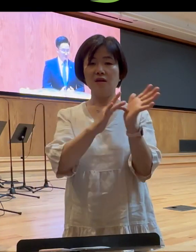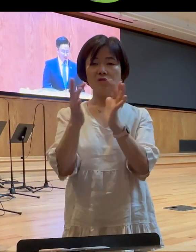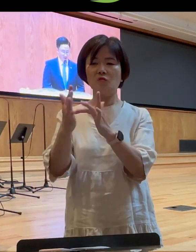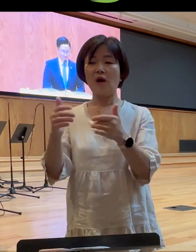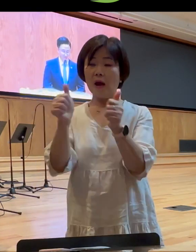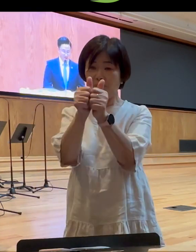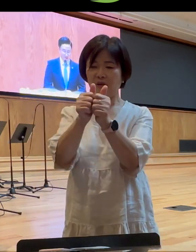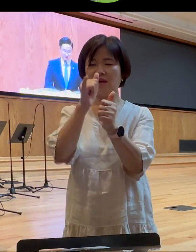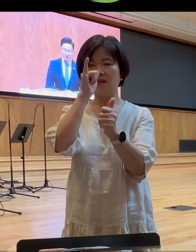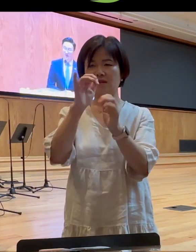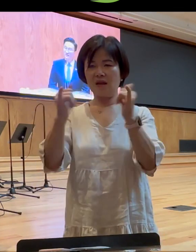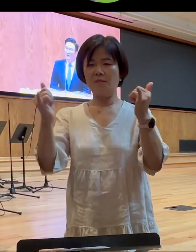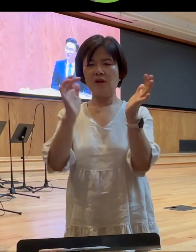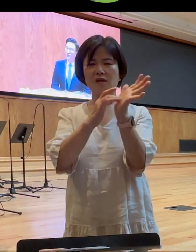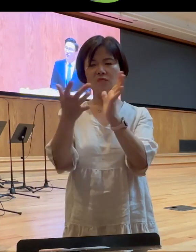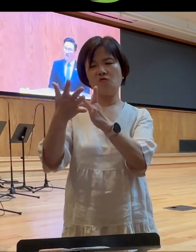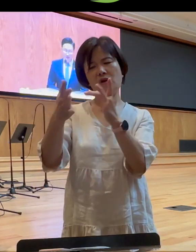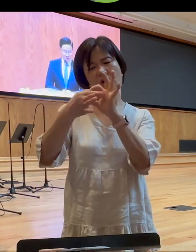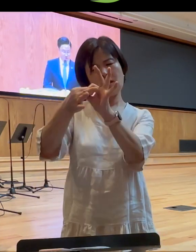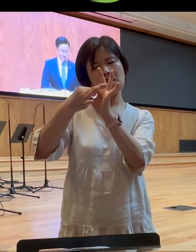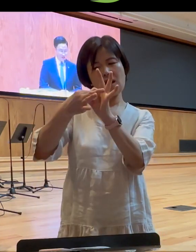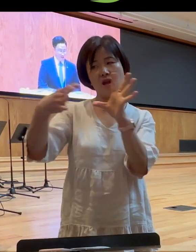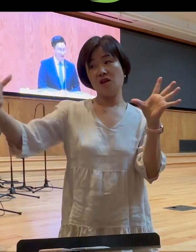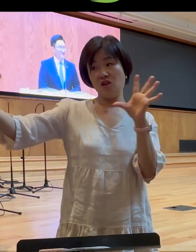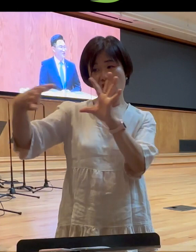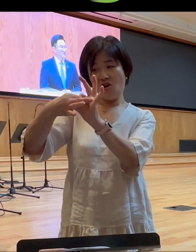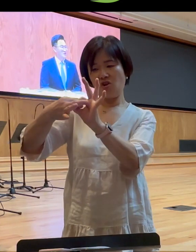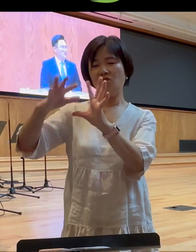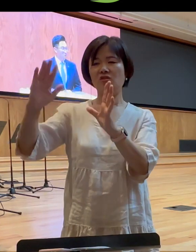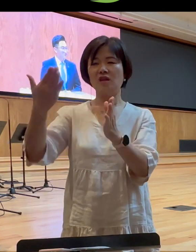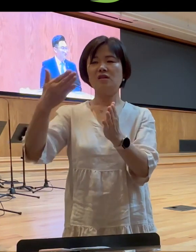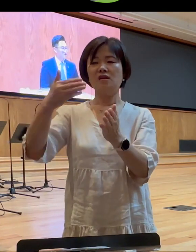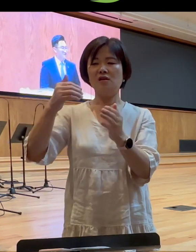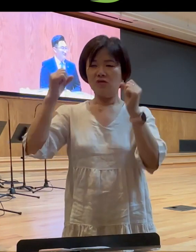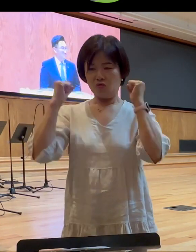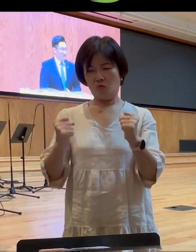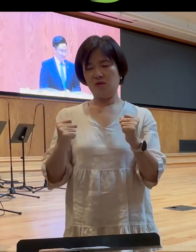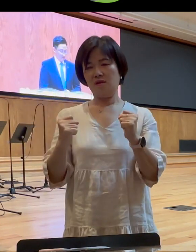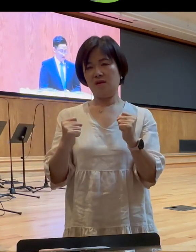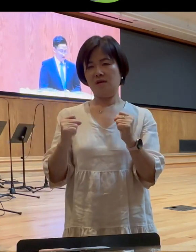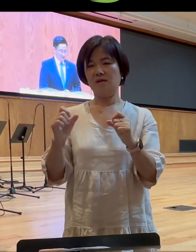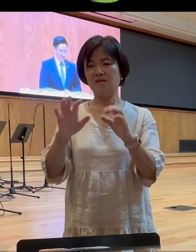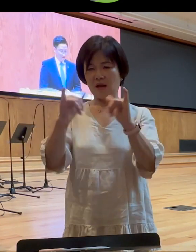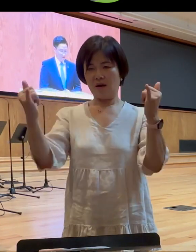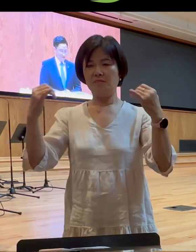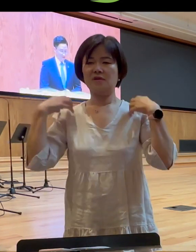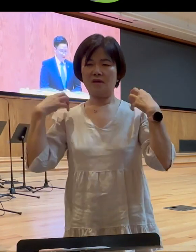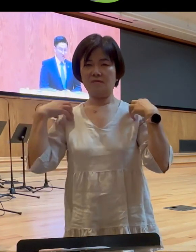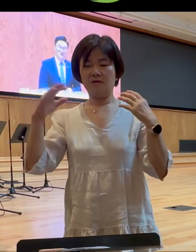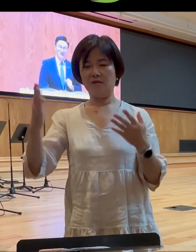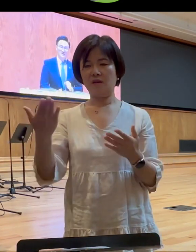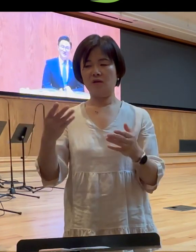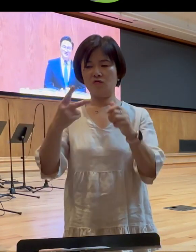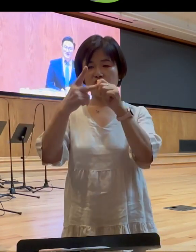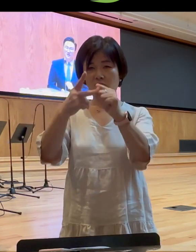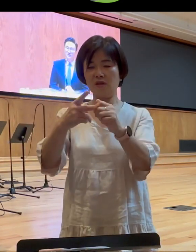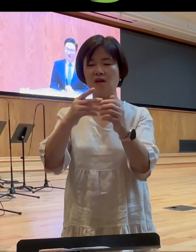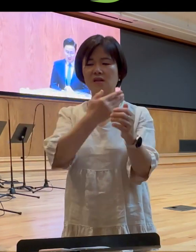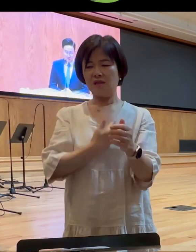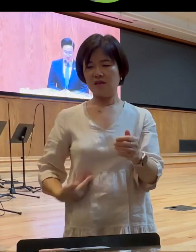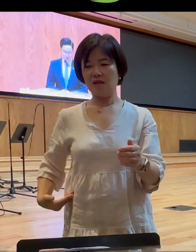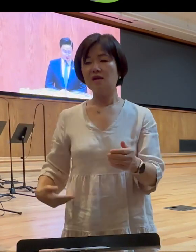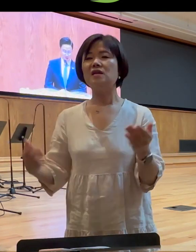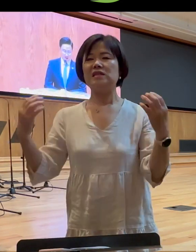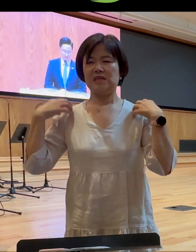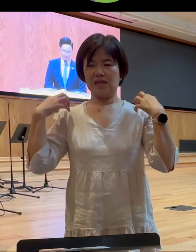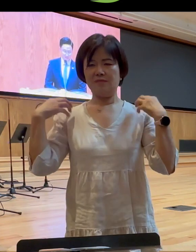있는 사람, 예수님과 관계 있고 연결된 존재가 되는 것, 존재론적 사명입니다. 또한 제자는 사역적